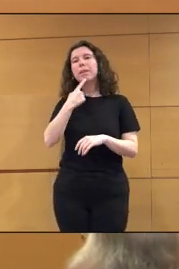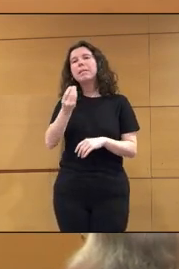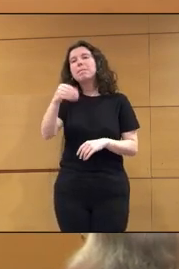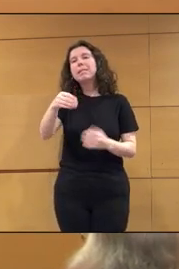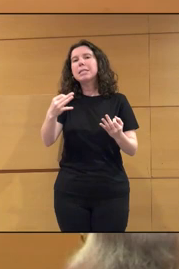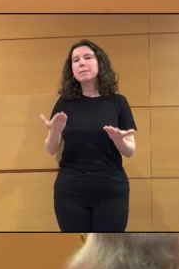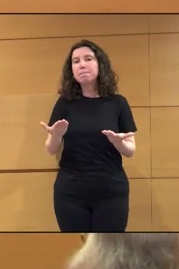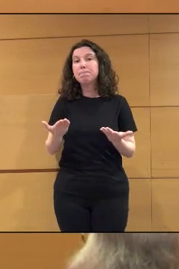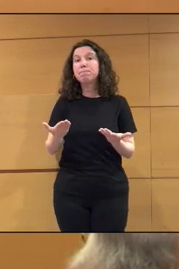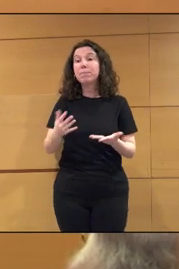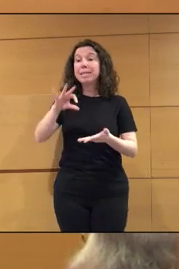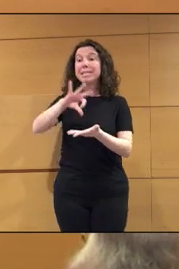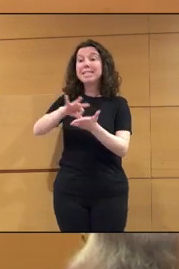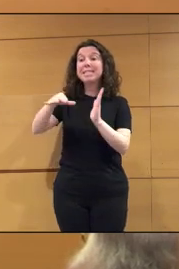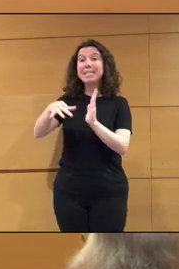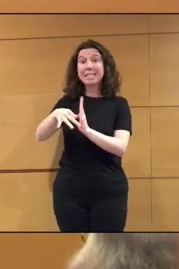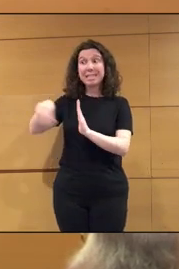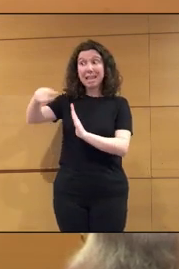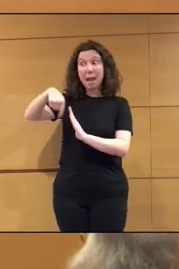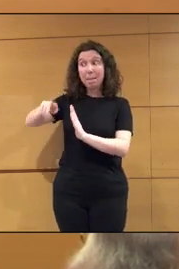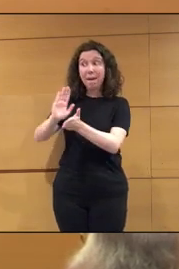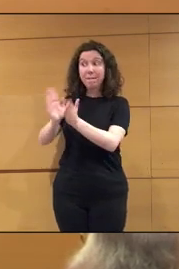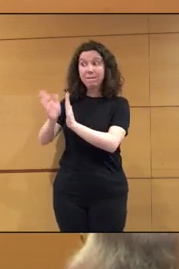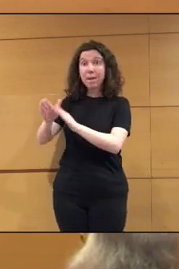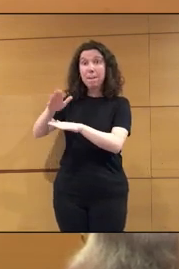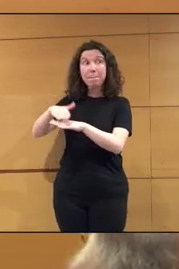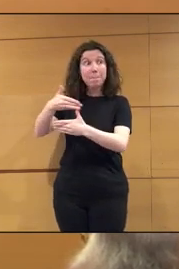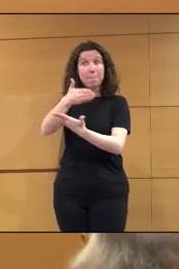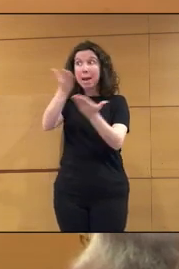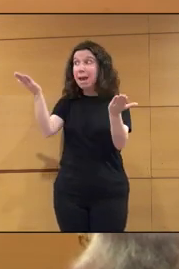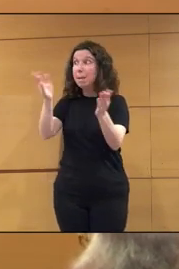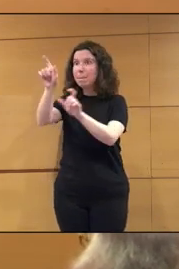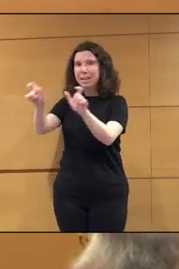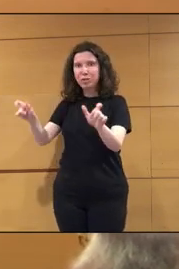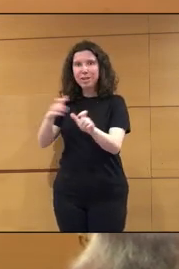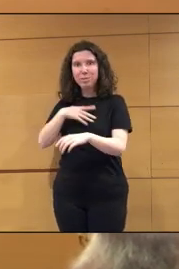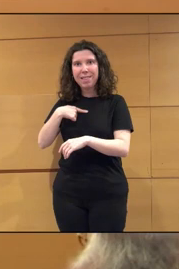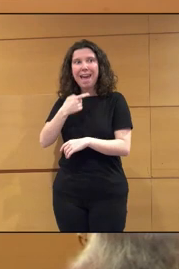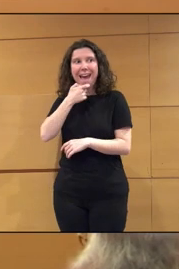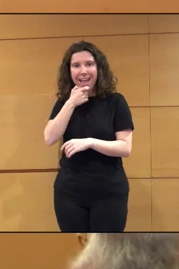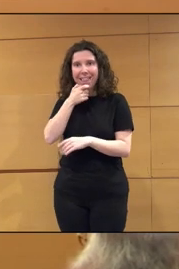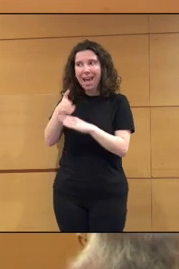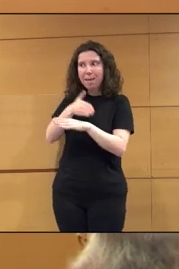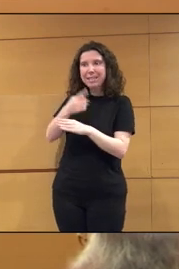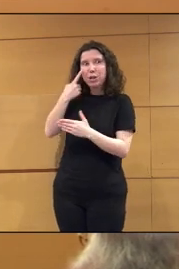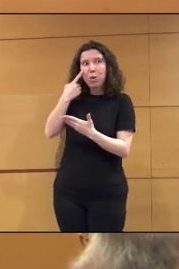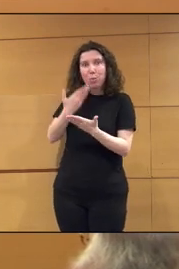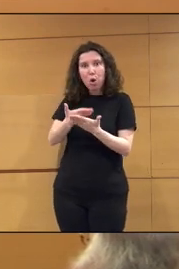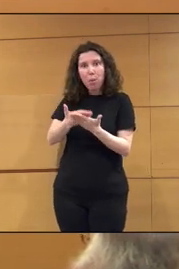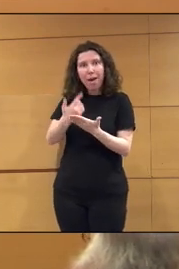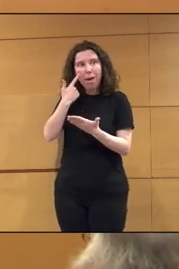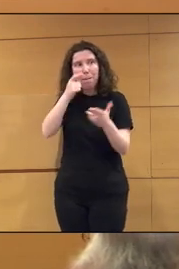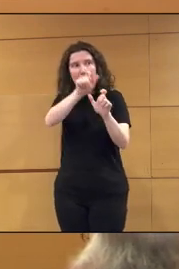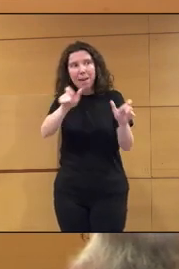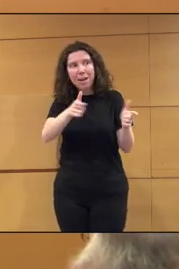són per les persones. Aleshores, voldríem testar-los en les persones. Aleshores, voldríem testar-los en persones que